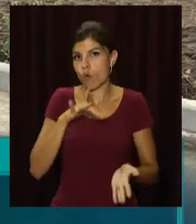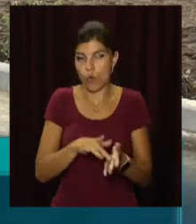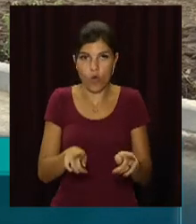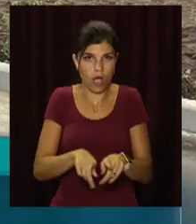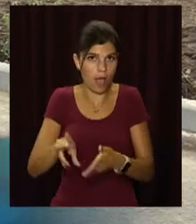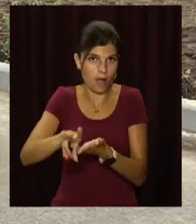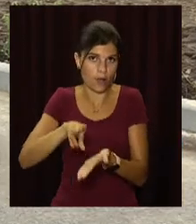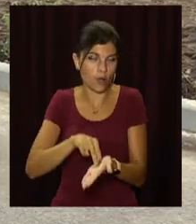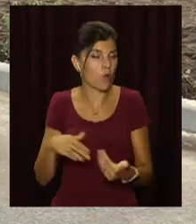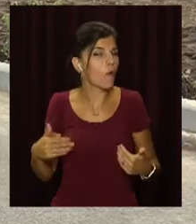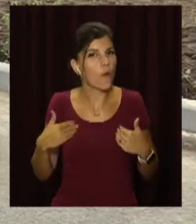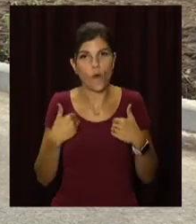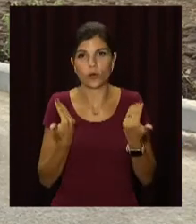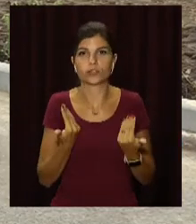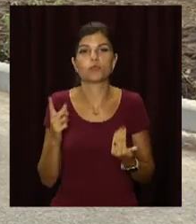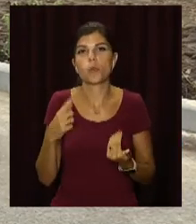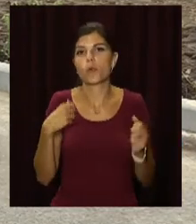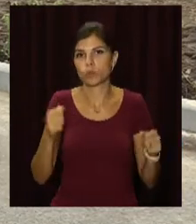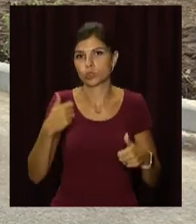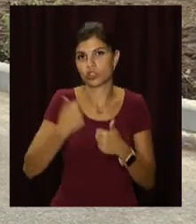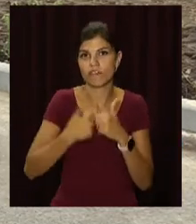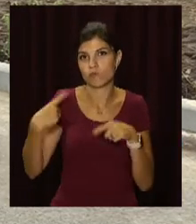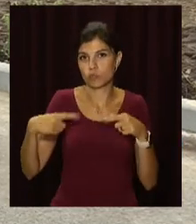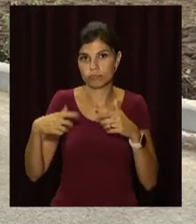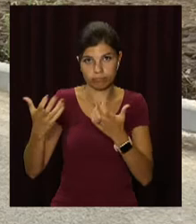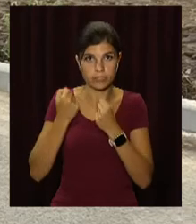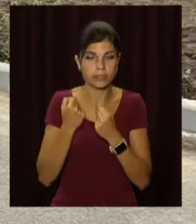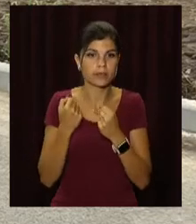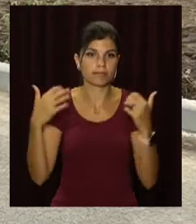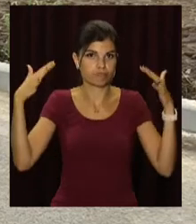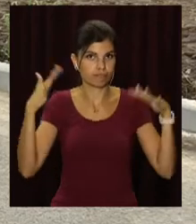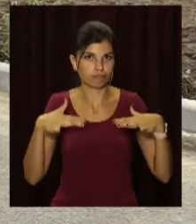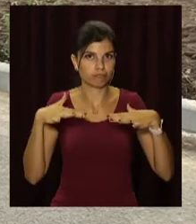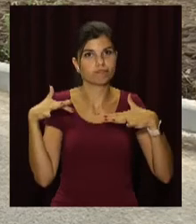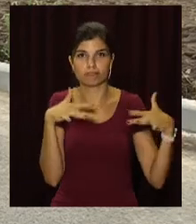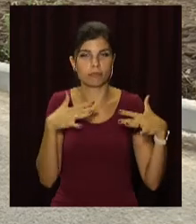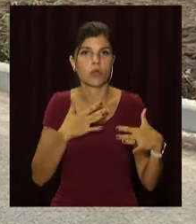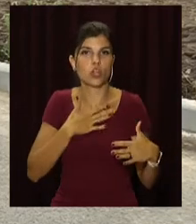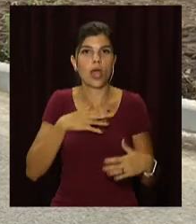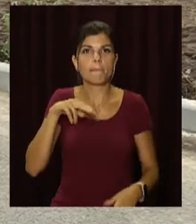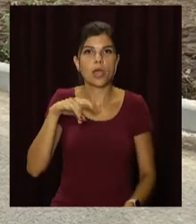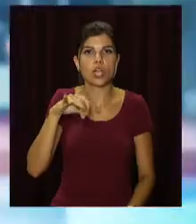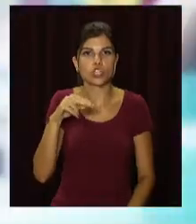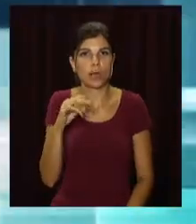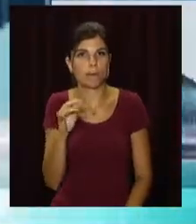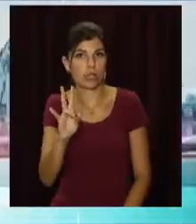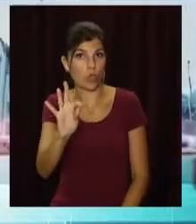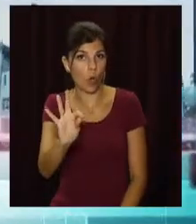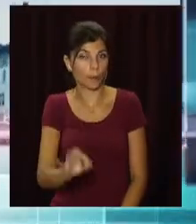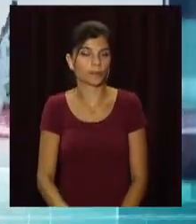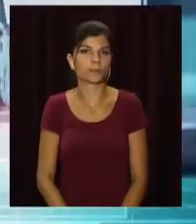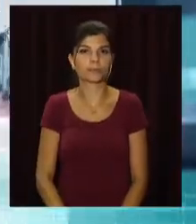було, щоб ми могли приймати змагання з футболу в нашому Перещепино.